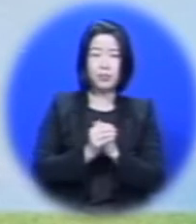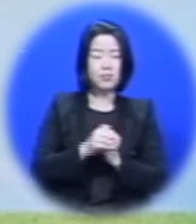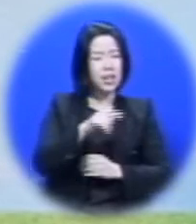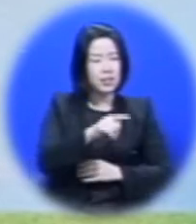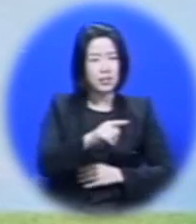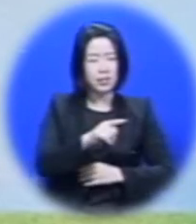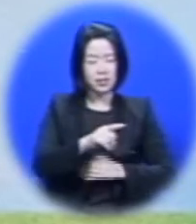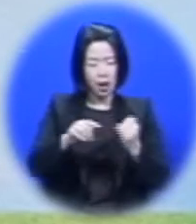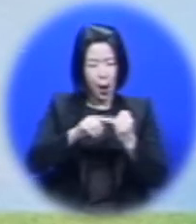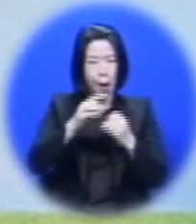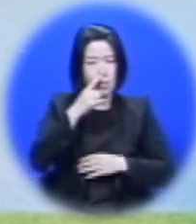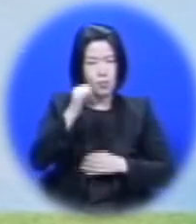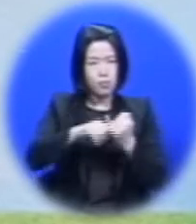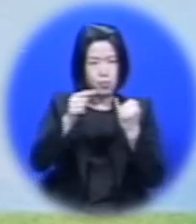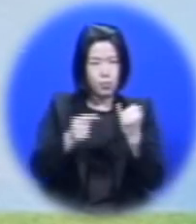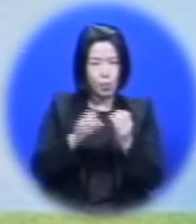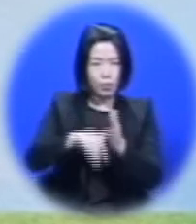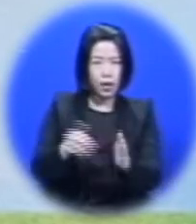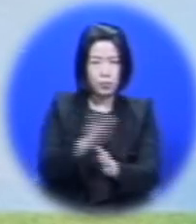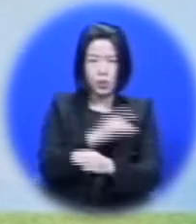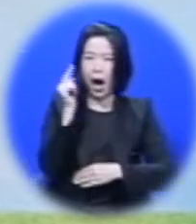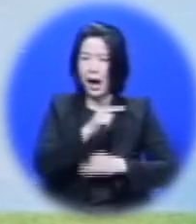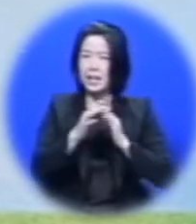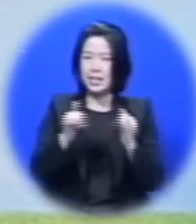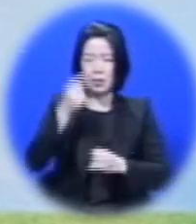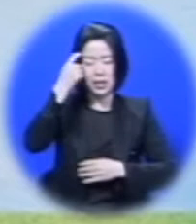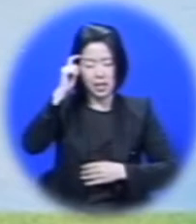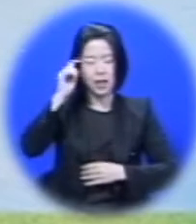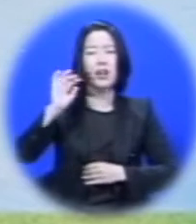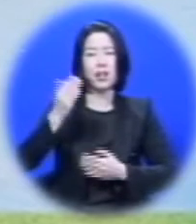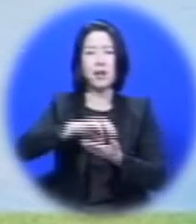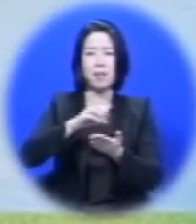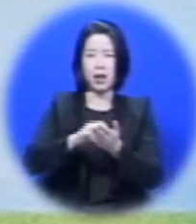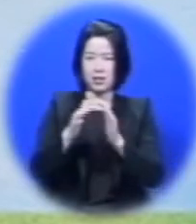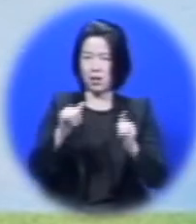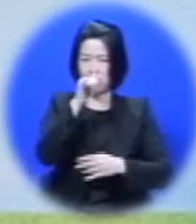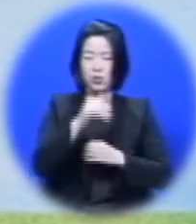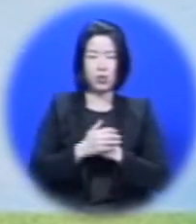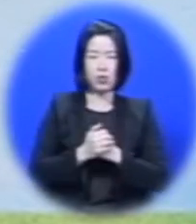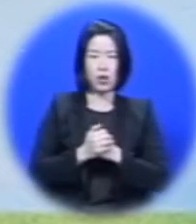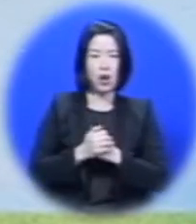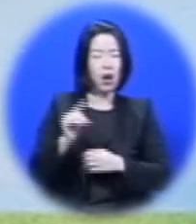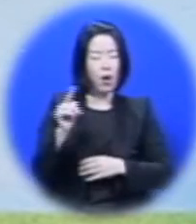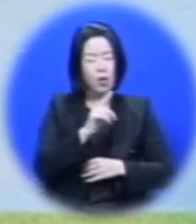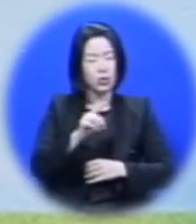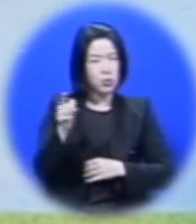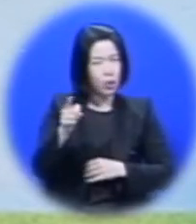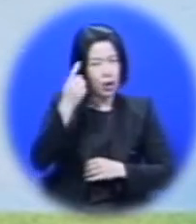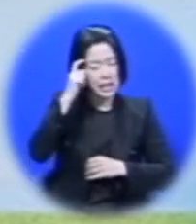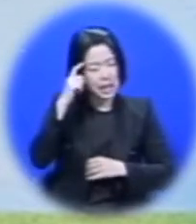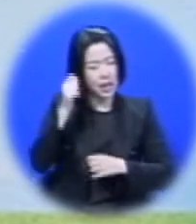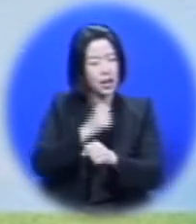그 모태에서부터 악한 사람이구나. 이렇게 생각되는 사람이 있더라는 거예요. 어쩌면 그렇게 생각하는